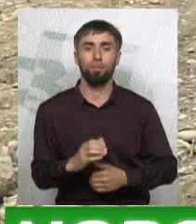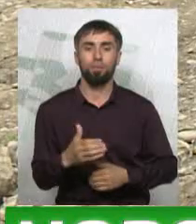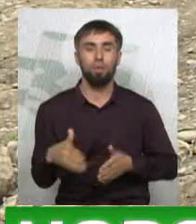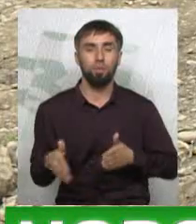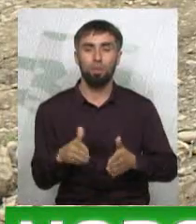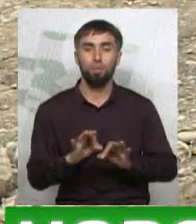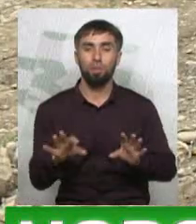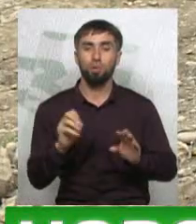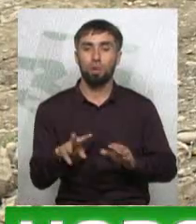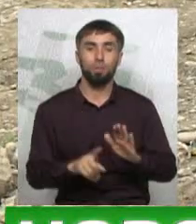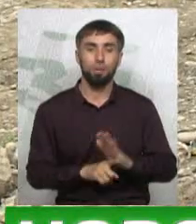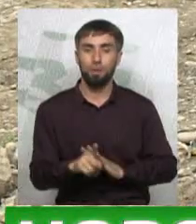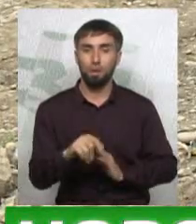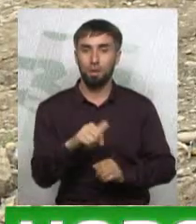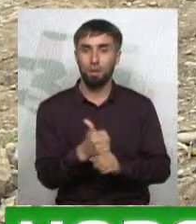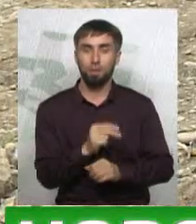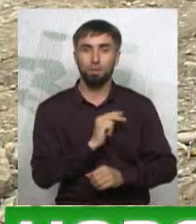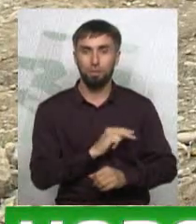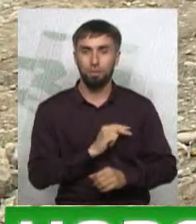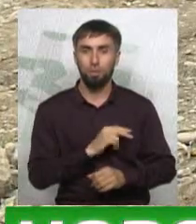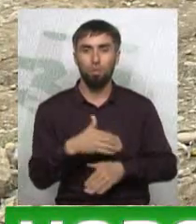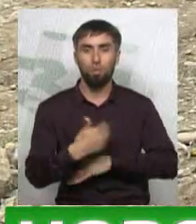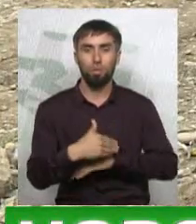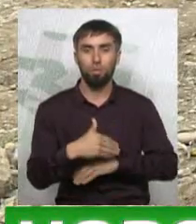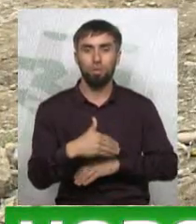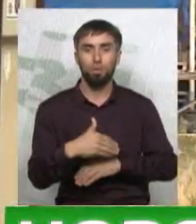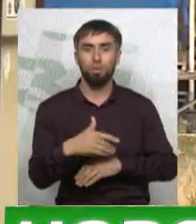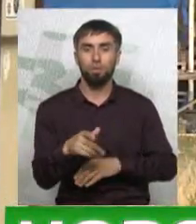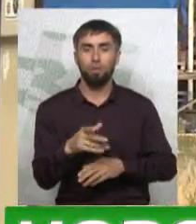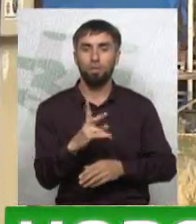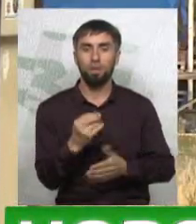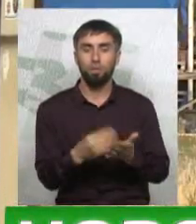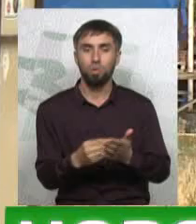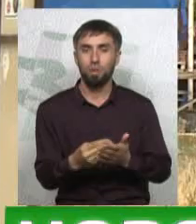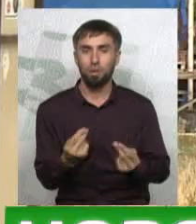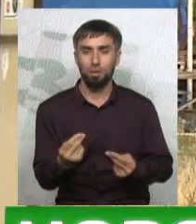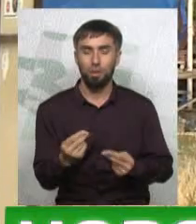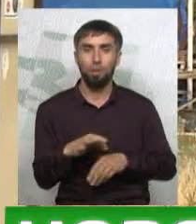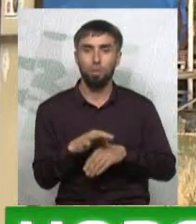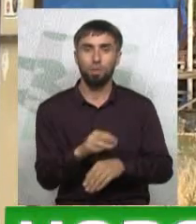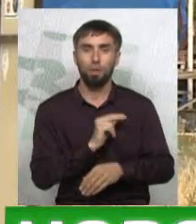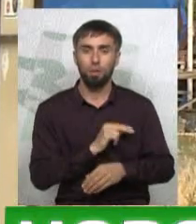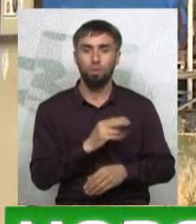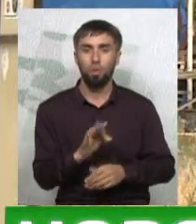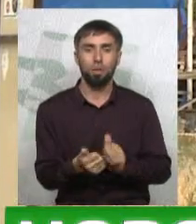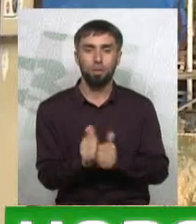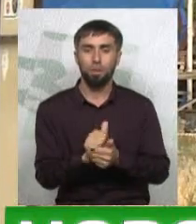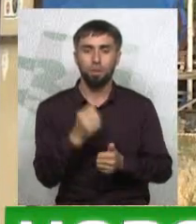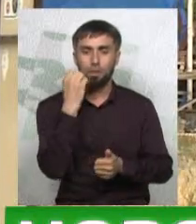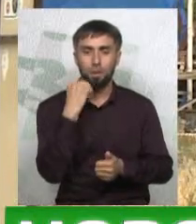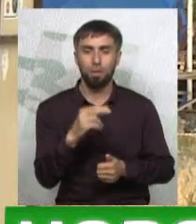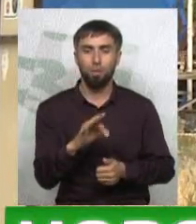Но прежде чем приступить к основным работам, муниципалитет на внебюджетные средства проведет работы по замене